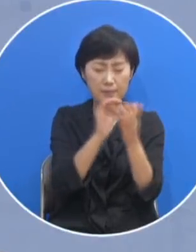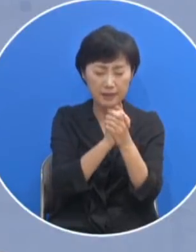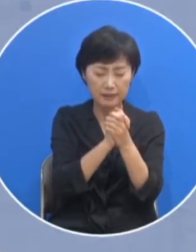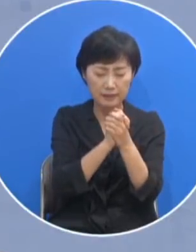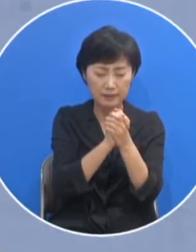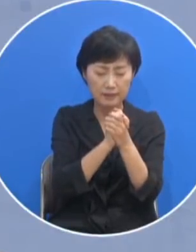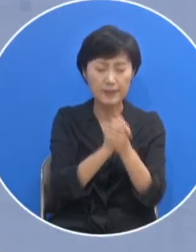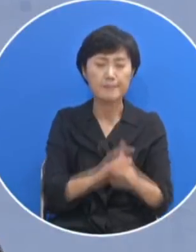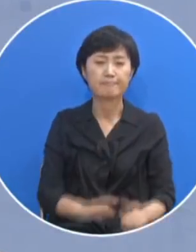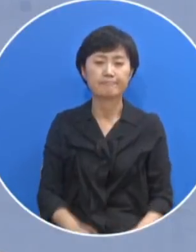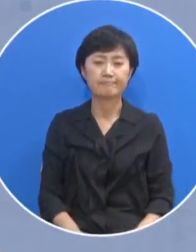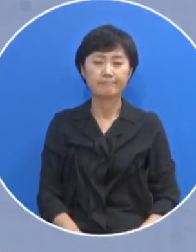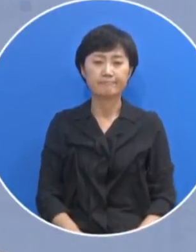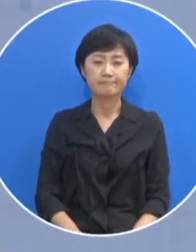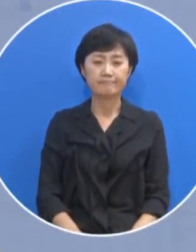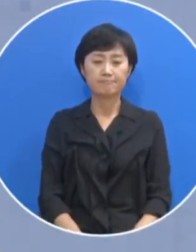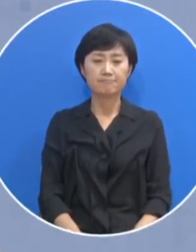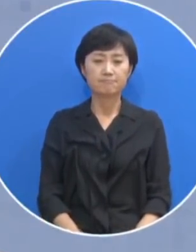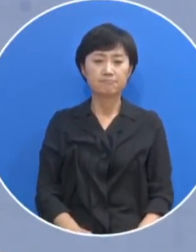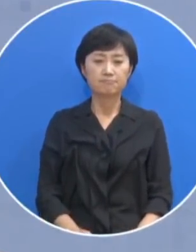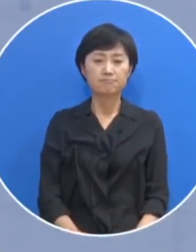카운터에 mr